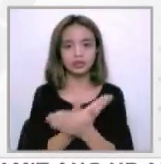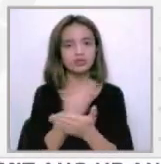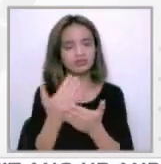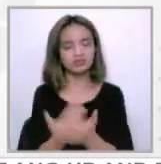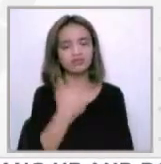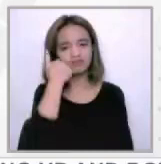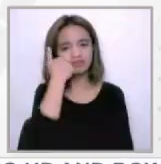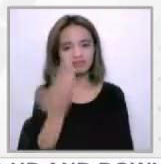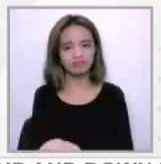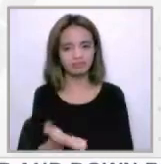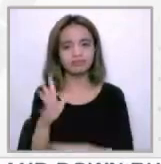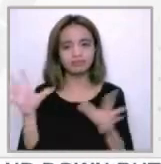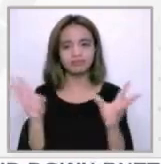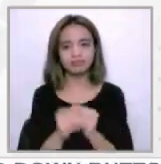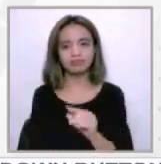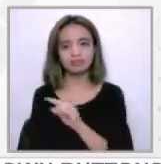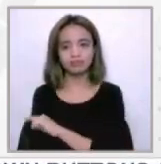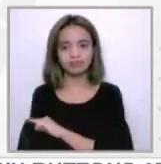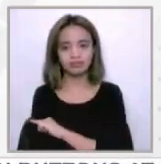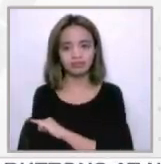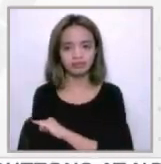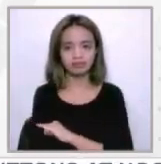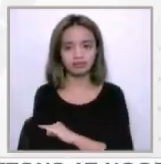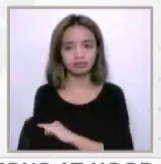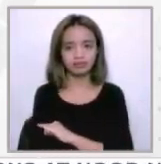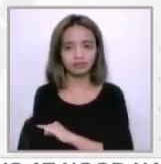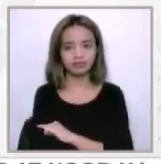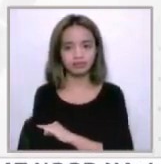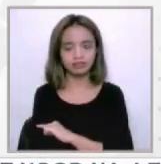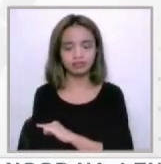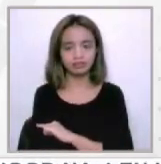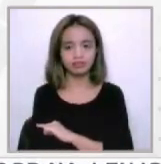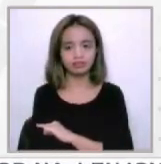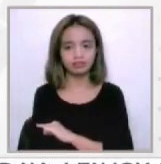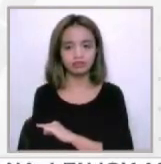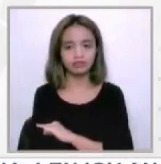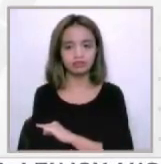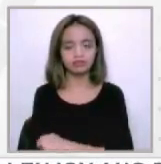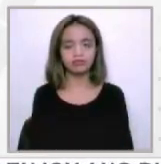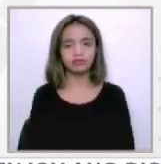47,288 na ang bilang ng mga namatay dahil sa COVID-19.